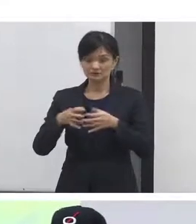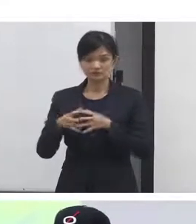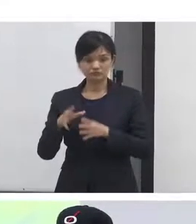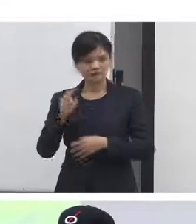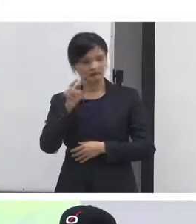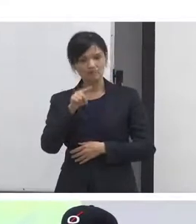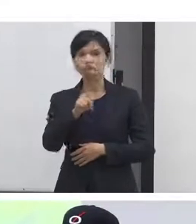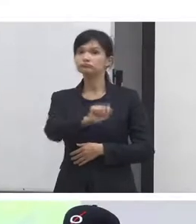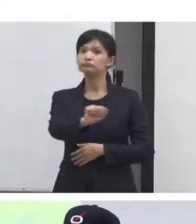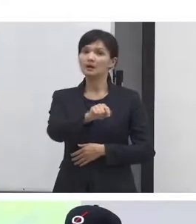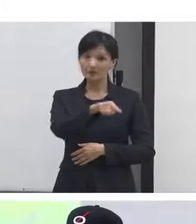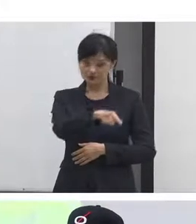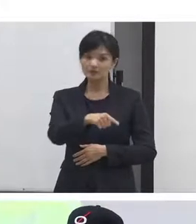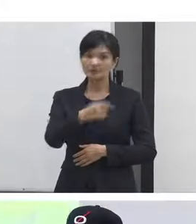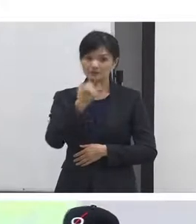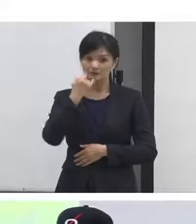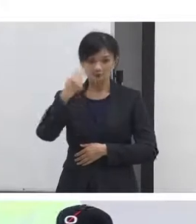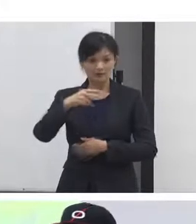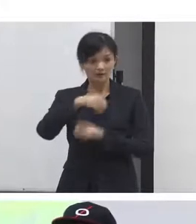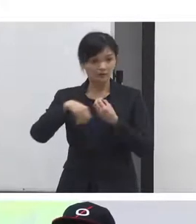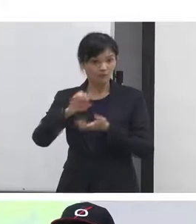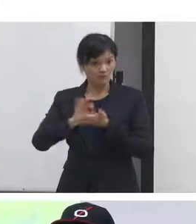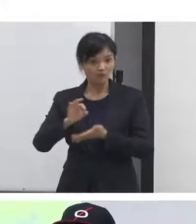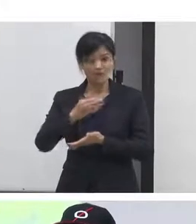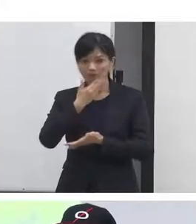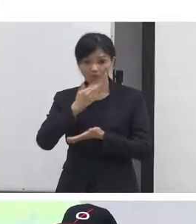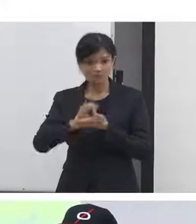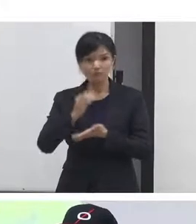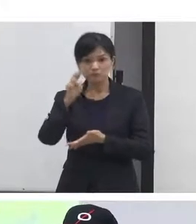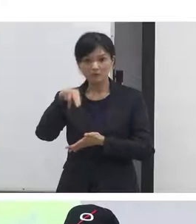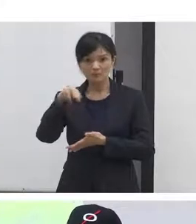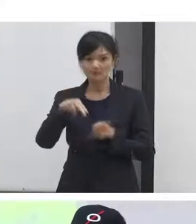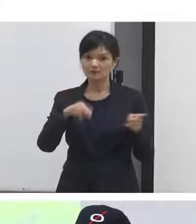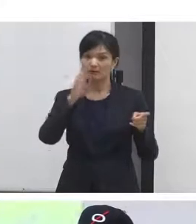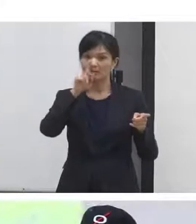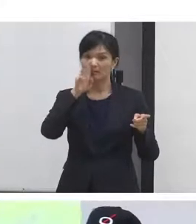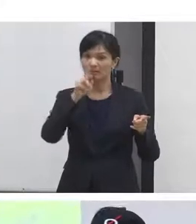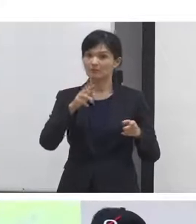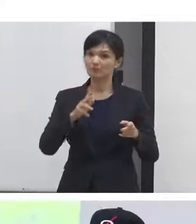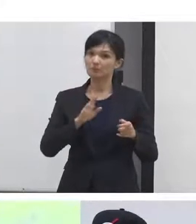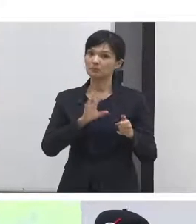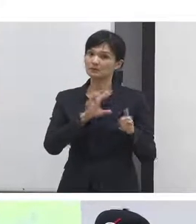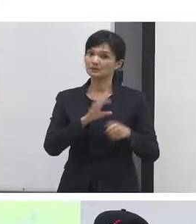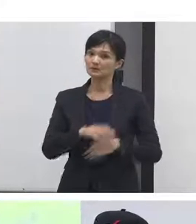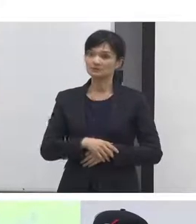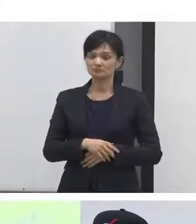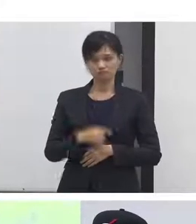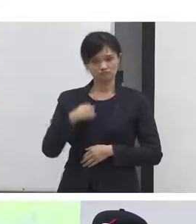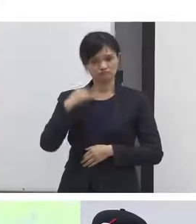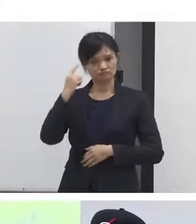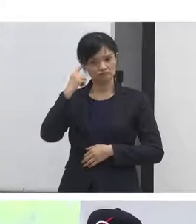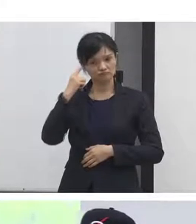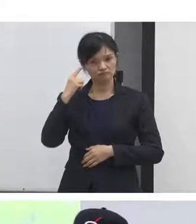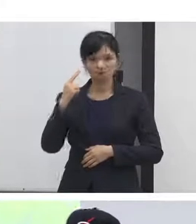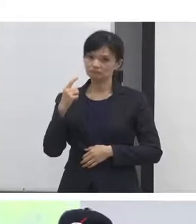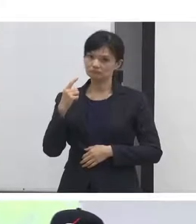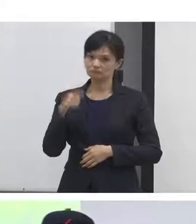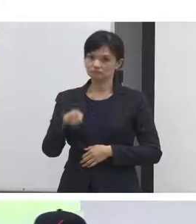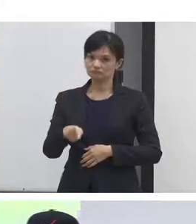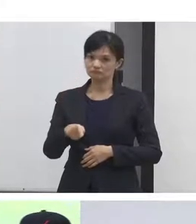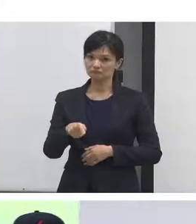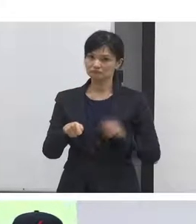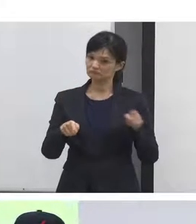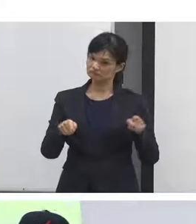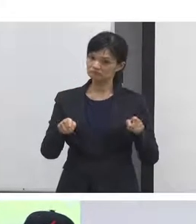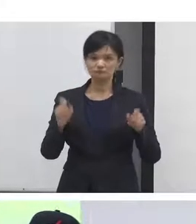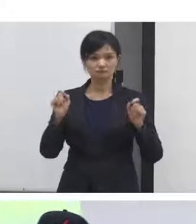这明明是再利用产品，你说错了。所以在这样的状况下，就会变成说，这样的认定跟我们所谓的